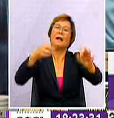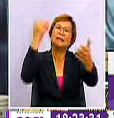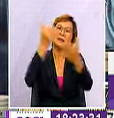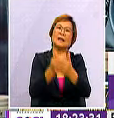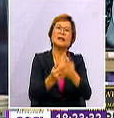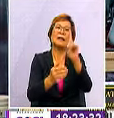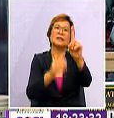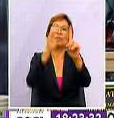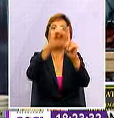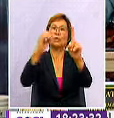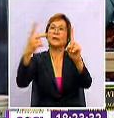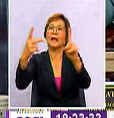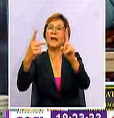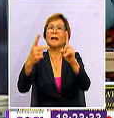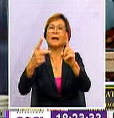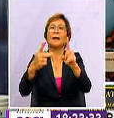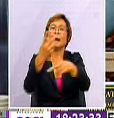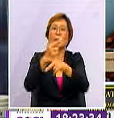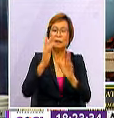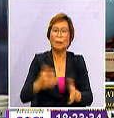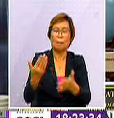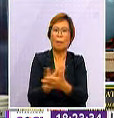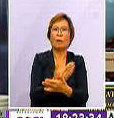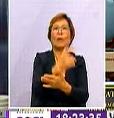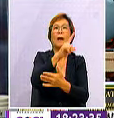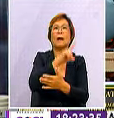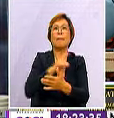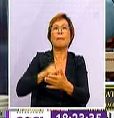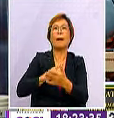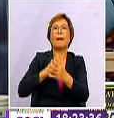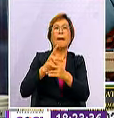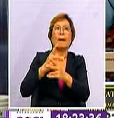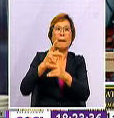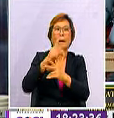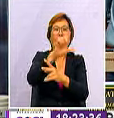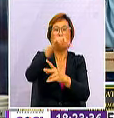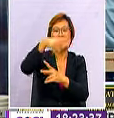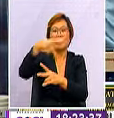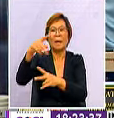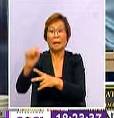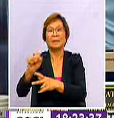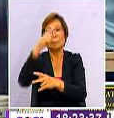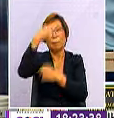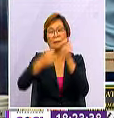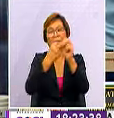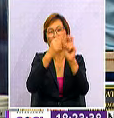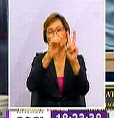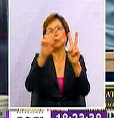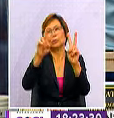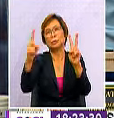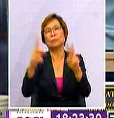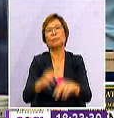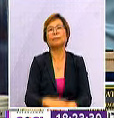sehingga RM100,000 kepada peminjam baru Lembaga Pembiayaan Perumahan Sektor Awam LPPSA bagi tahun 2021 dan